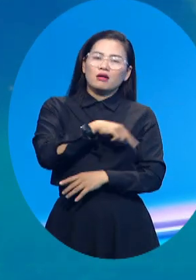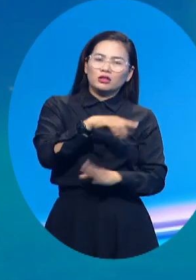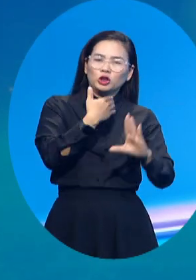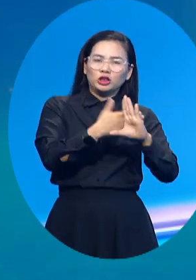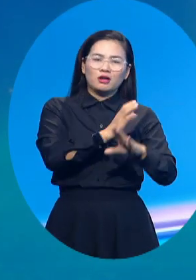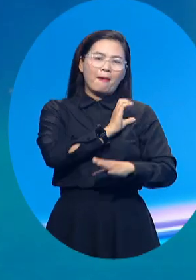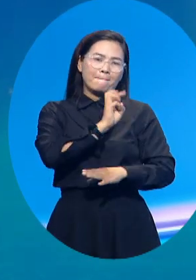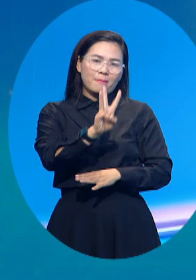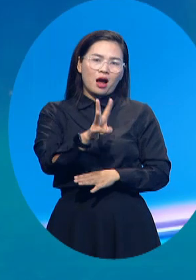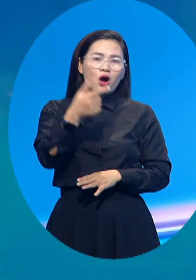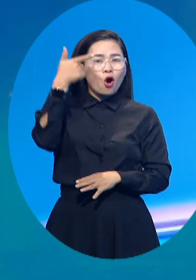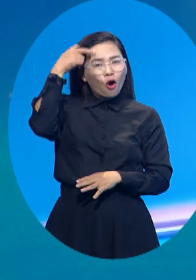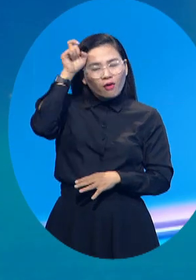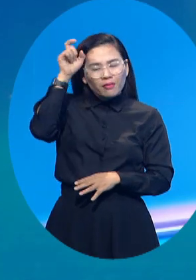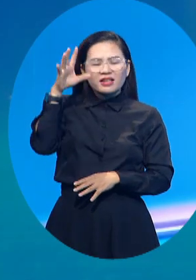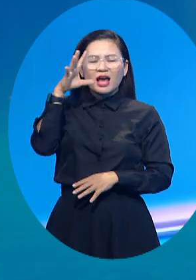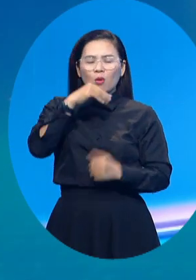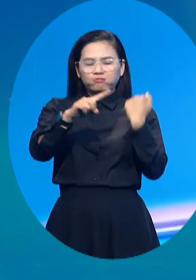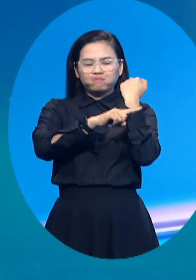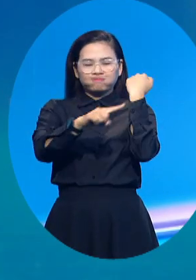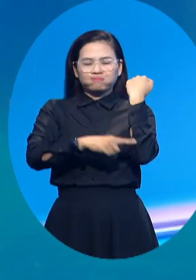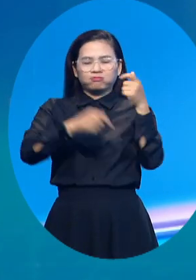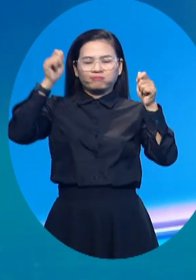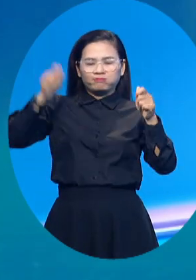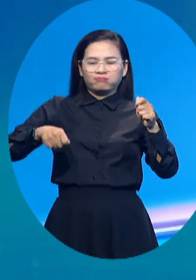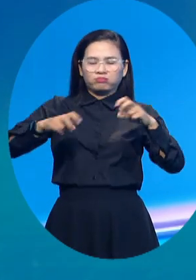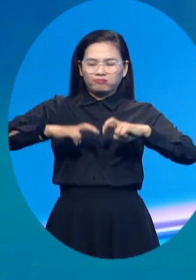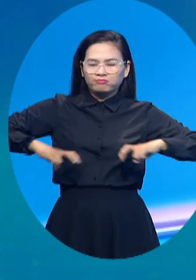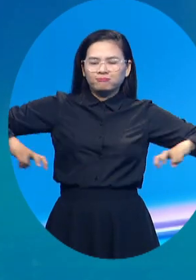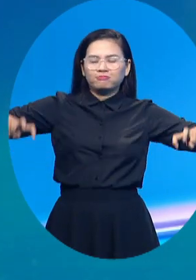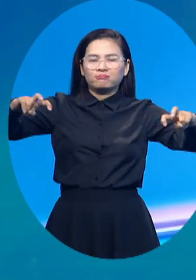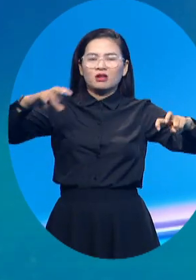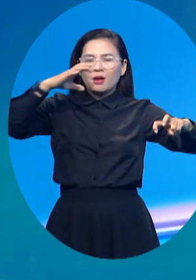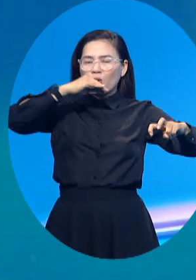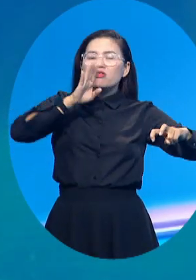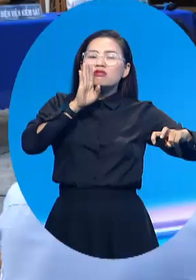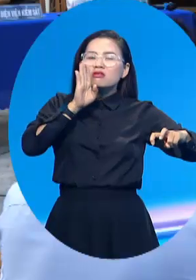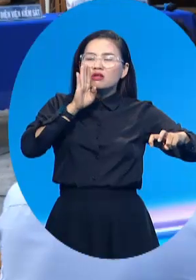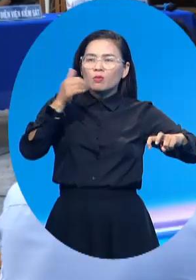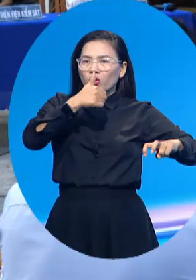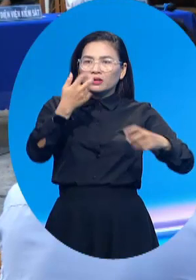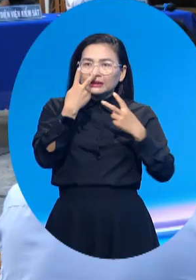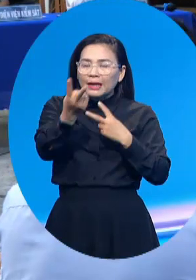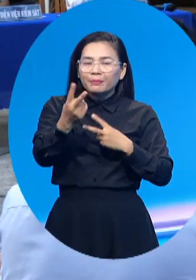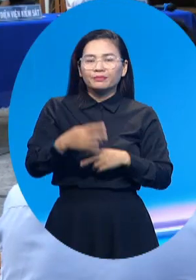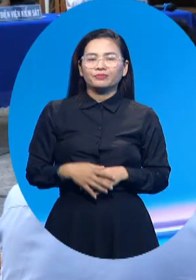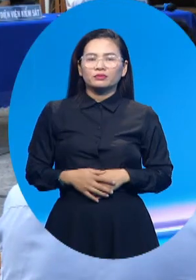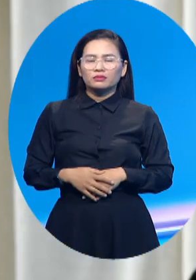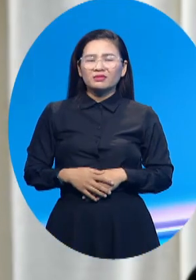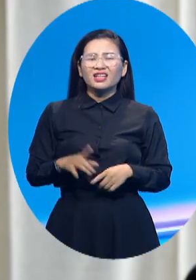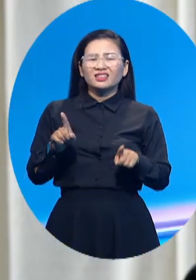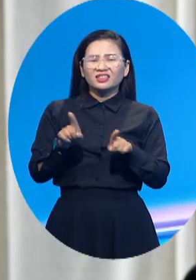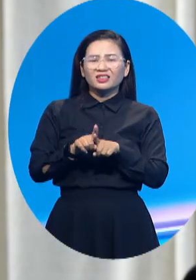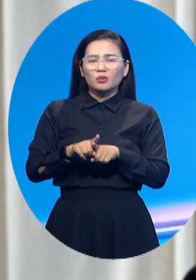hồ chí minh phiên tòa giả định đã được tổ chức với sự tham dự của học sinh khối 10 và 11 qua tình huống giả định